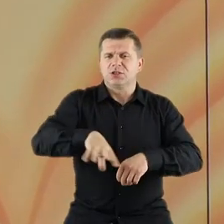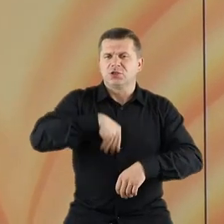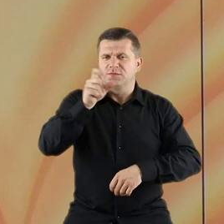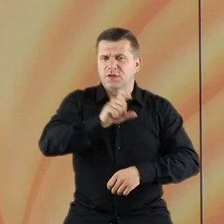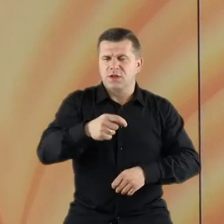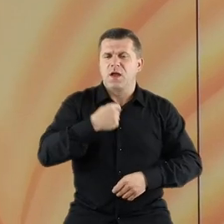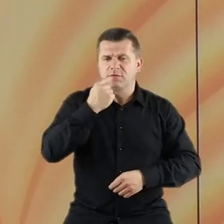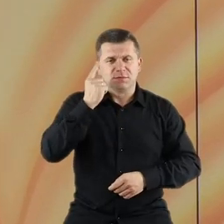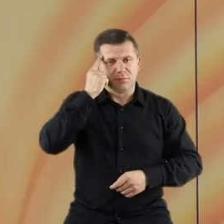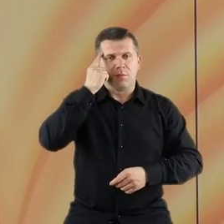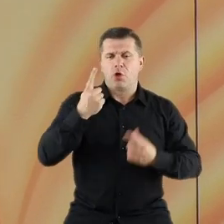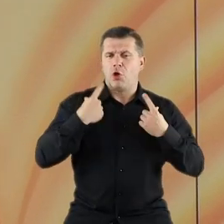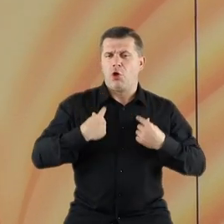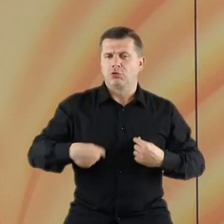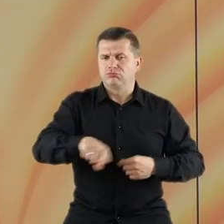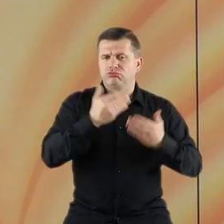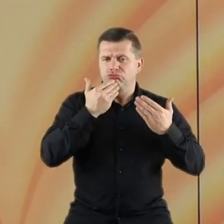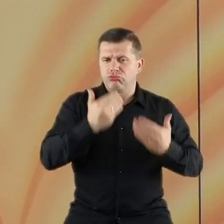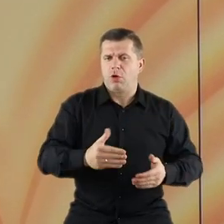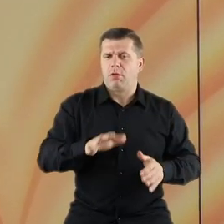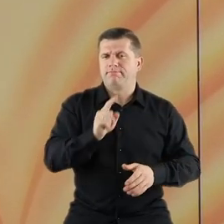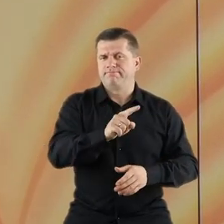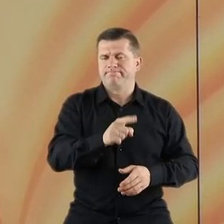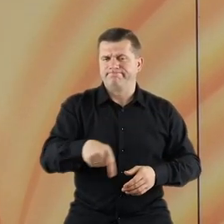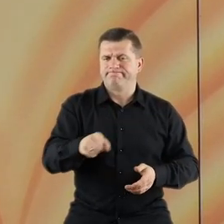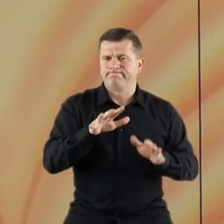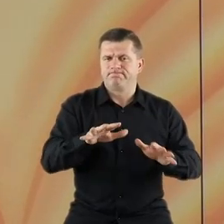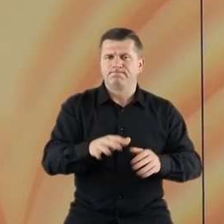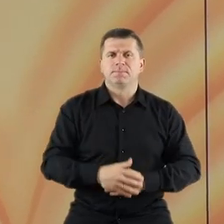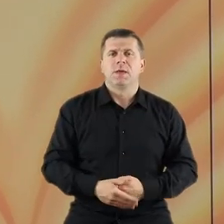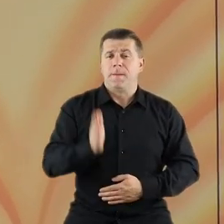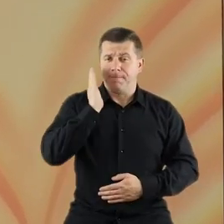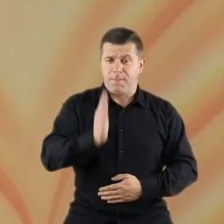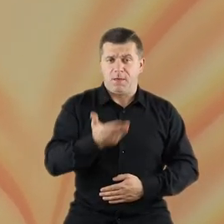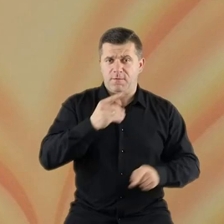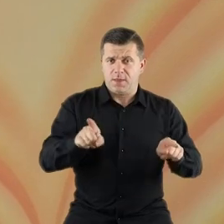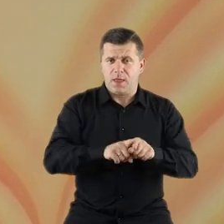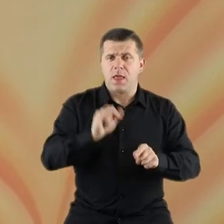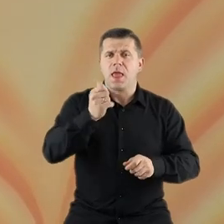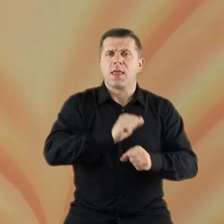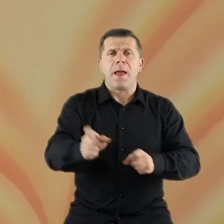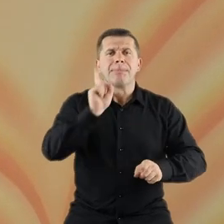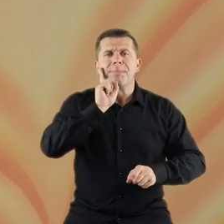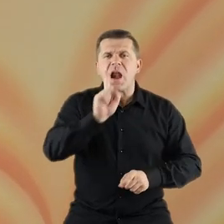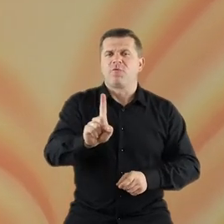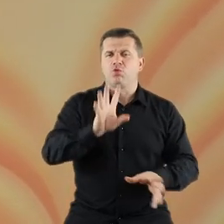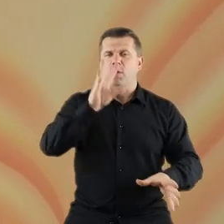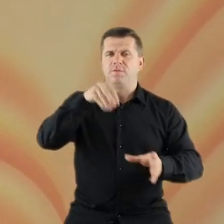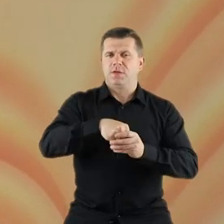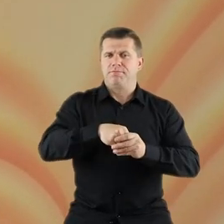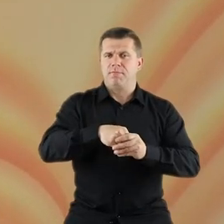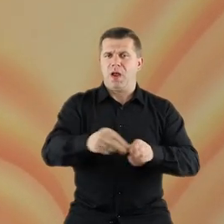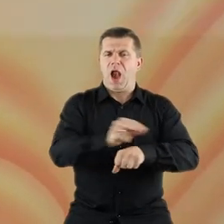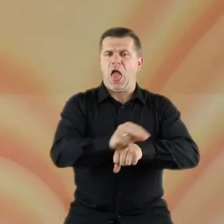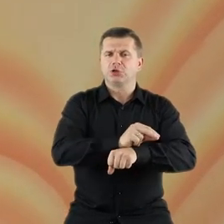chociaż wspomnę o osobie której bardzo wiele zawdzięczamy natomiast nie będę mówić o tym jakie są prawidłowości w